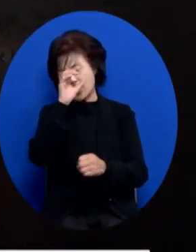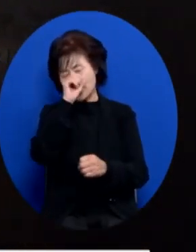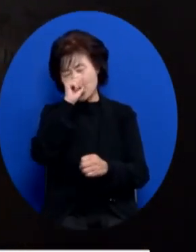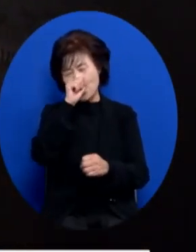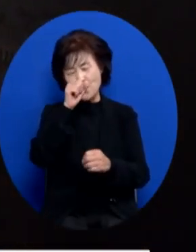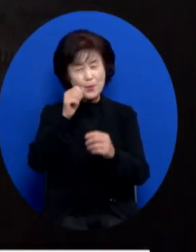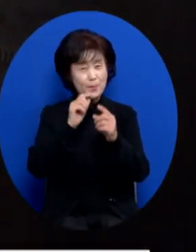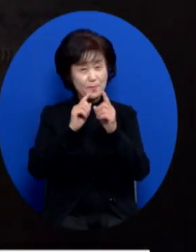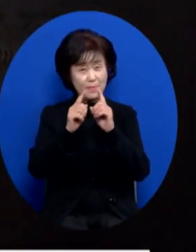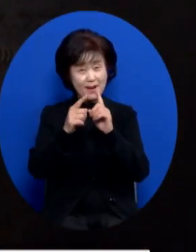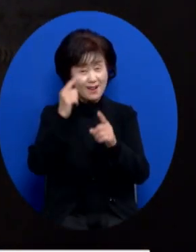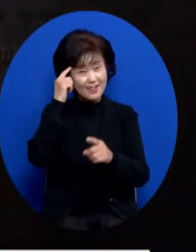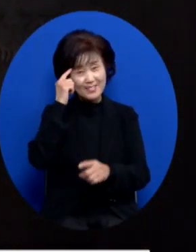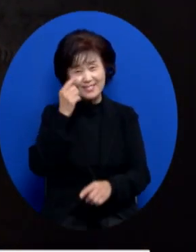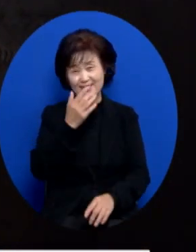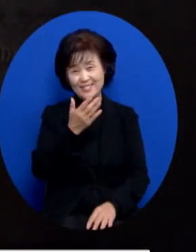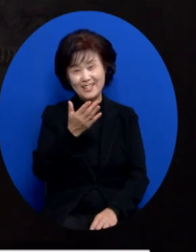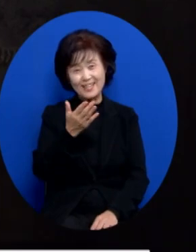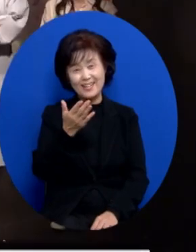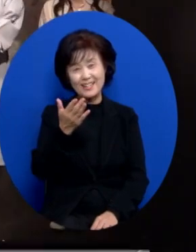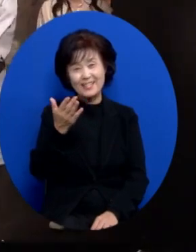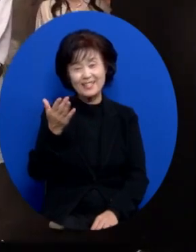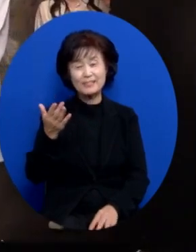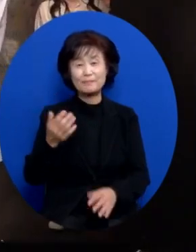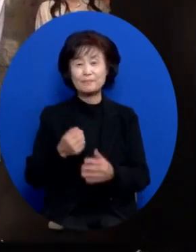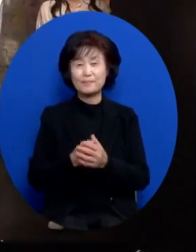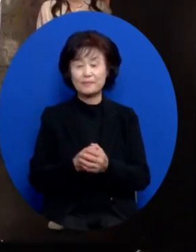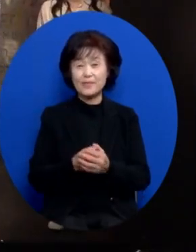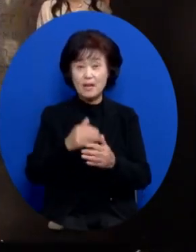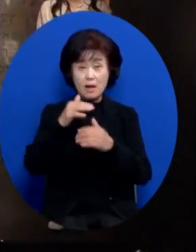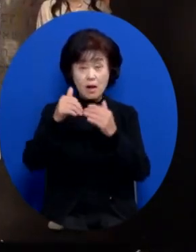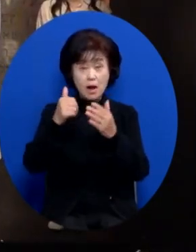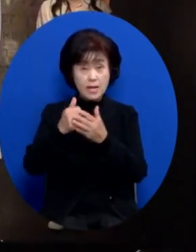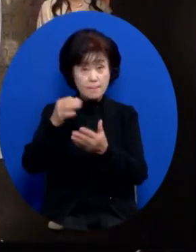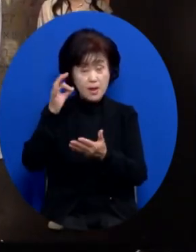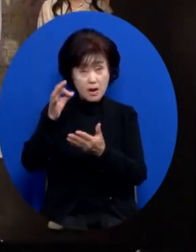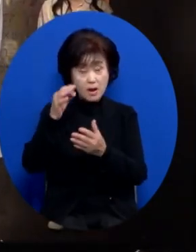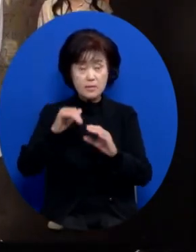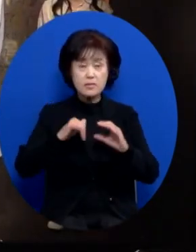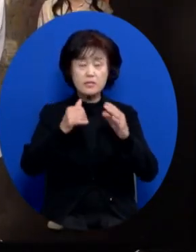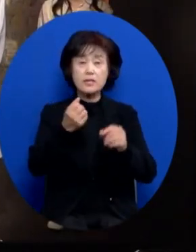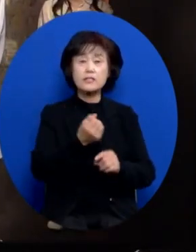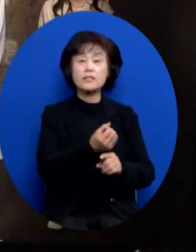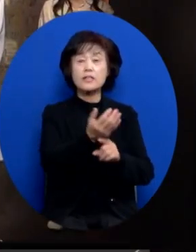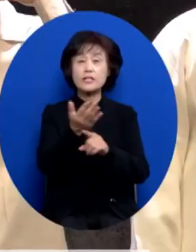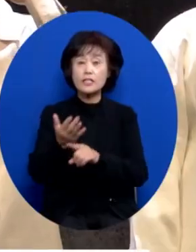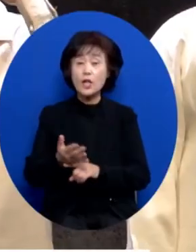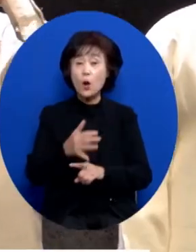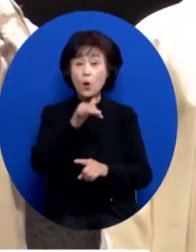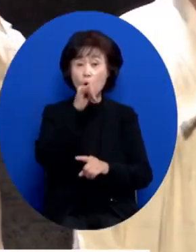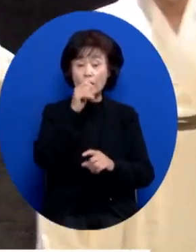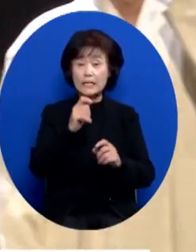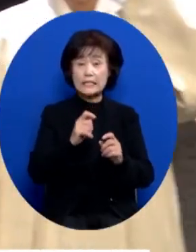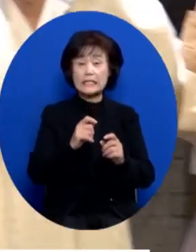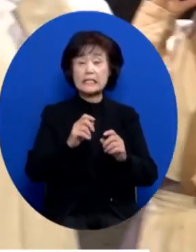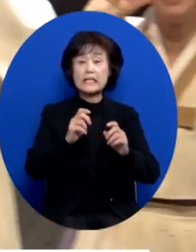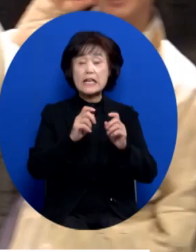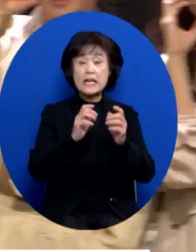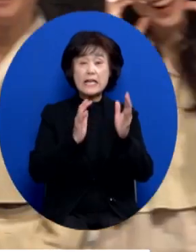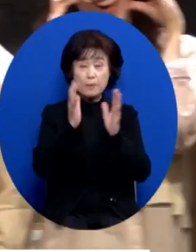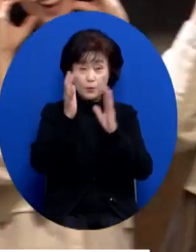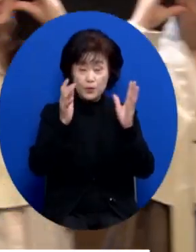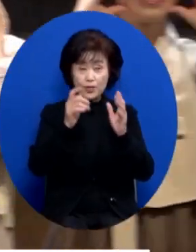좋은 말입니까. 하나님의 가치를 세상에 전하는 크리에이티브 팀 극단